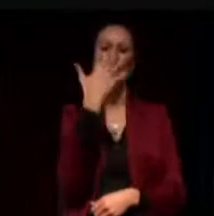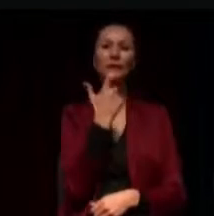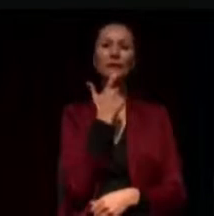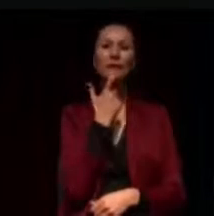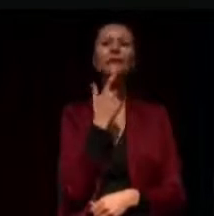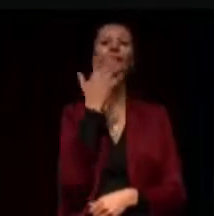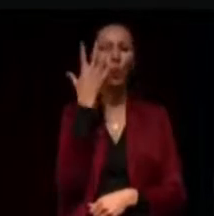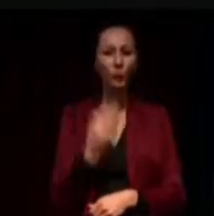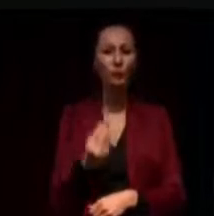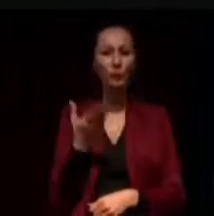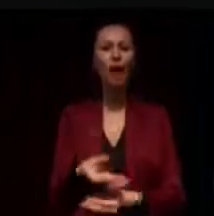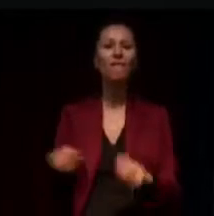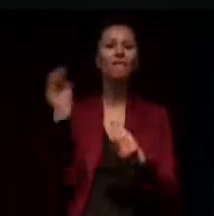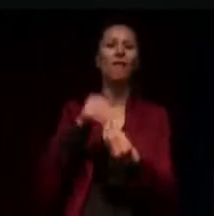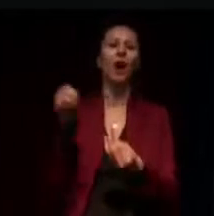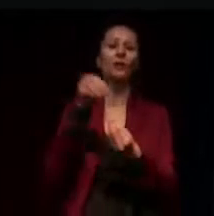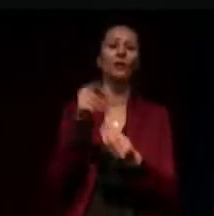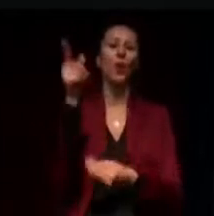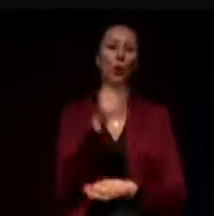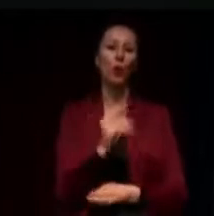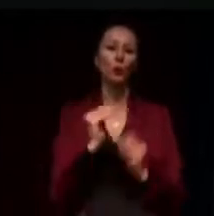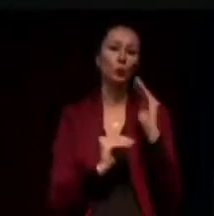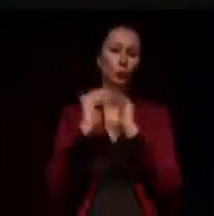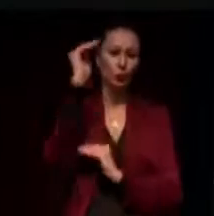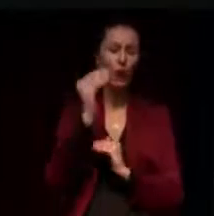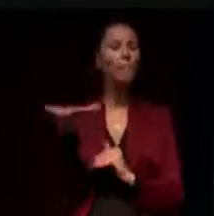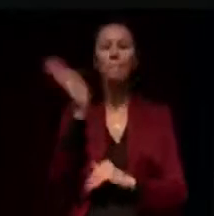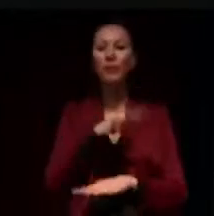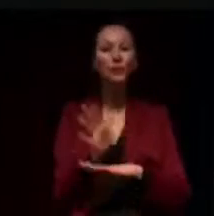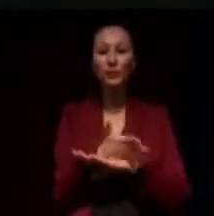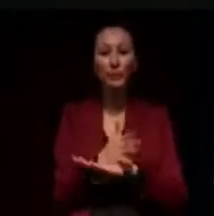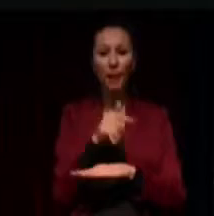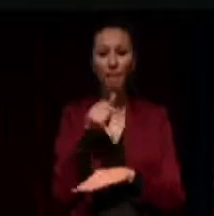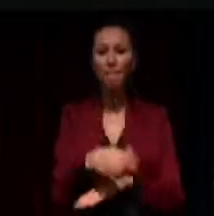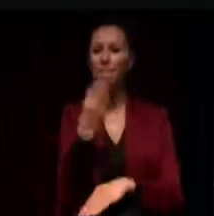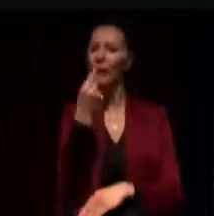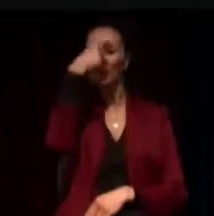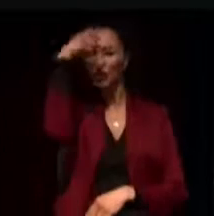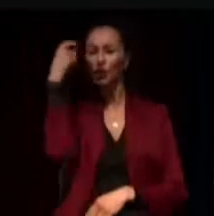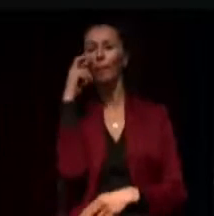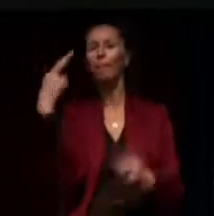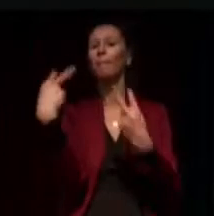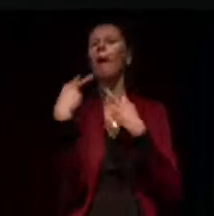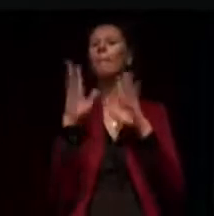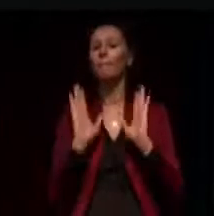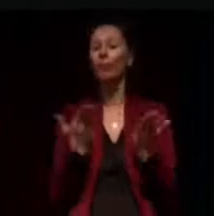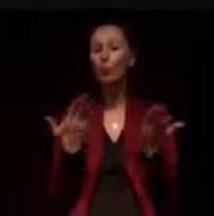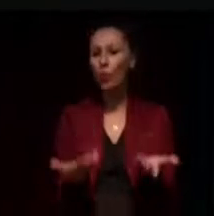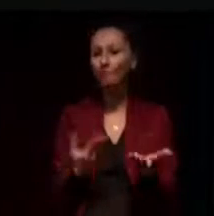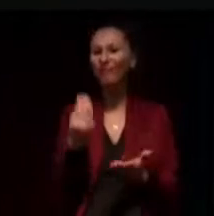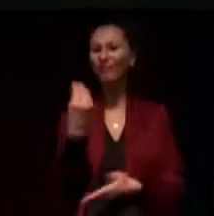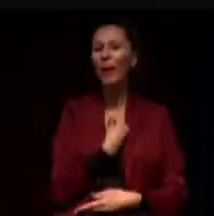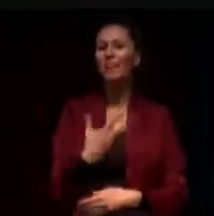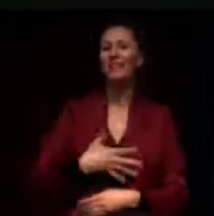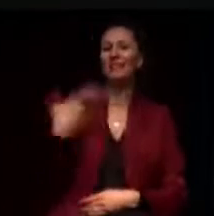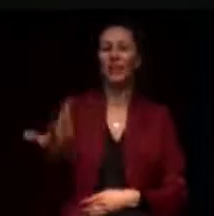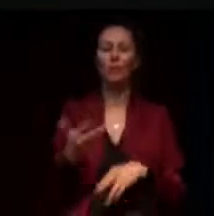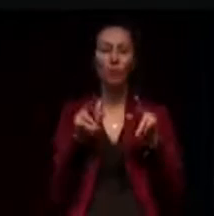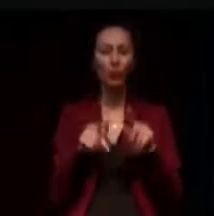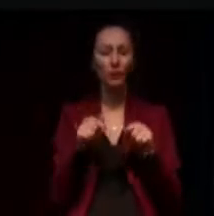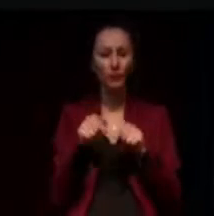da olsa faiz oranları yüksek. Başka bir sebeple pek sıcak bakılmıyor. Hatta verilmek